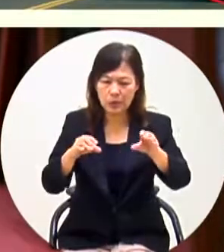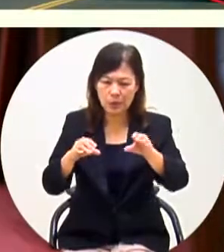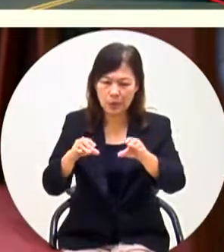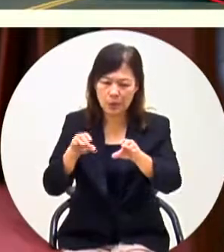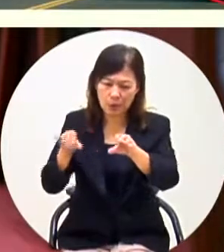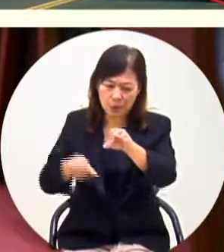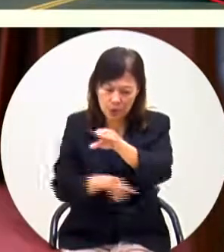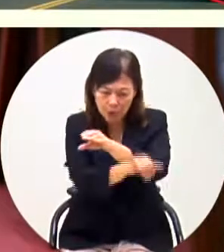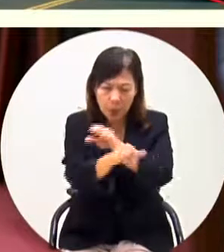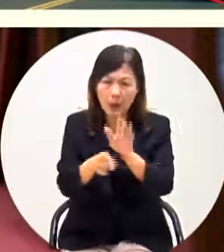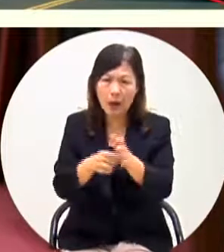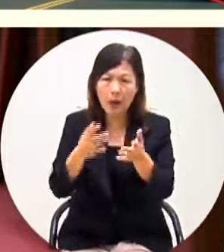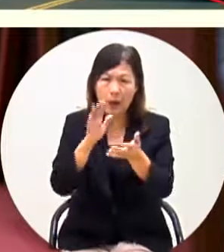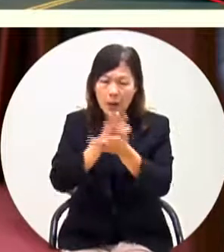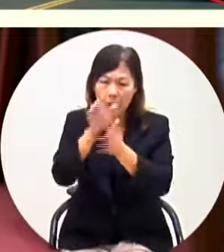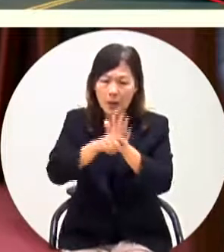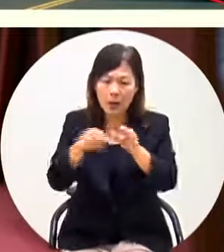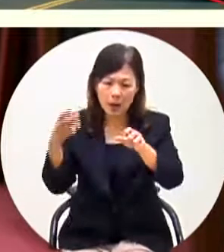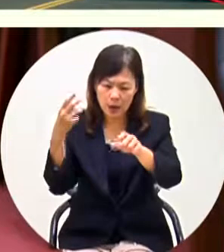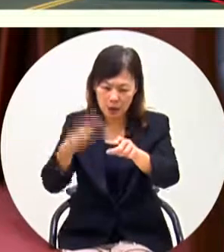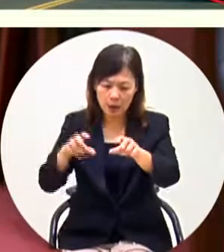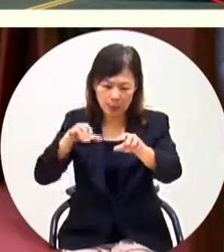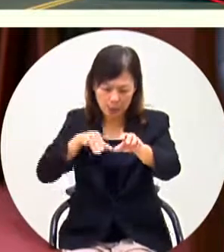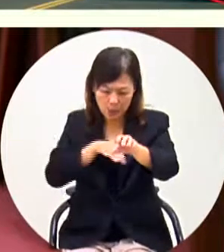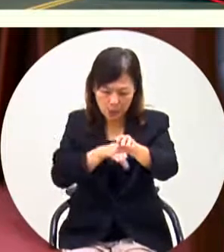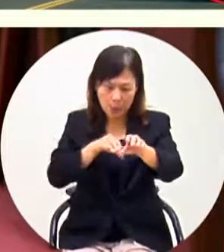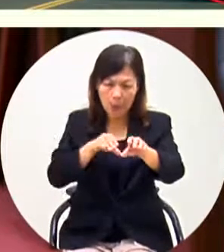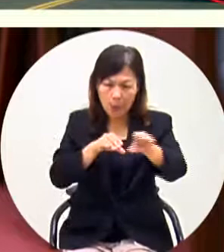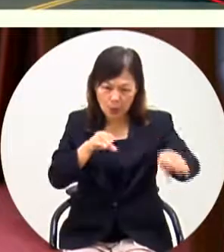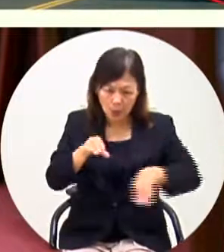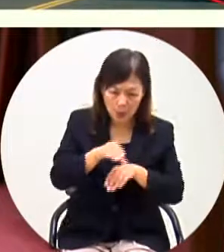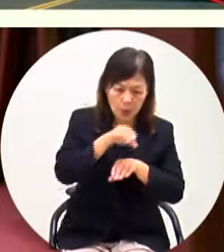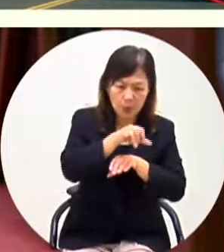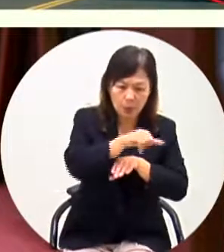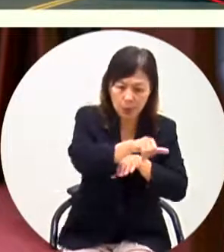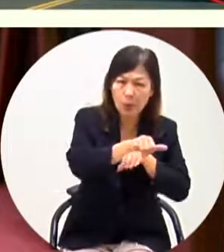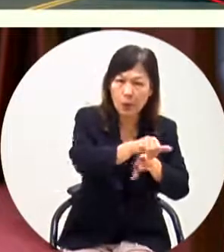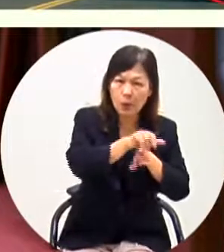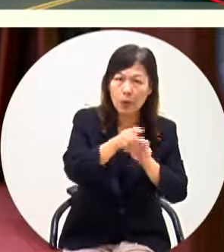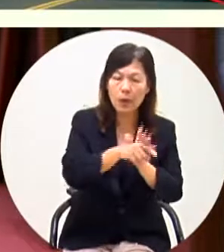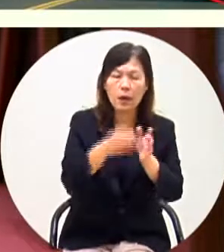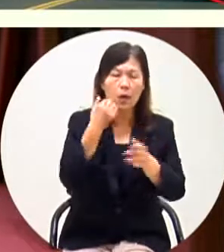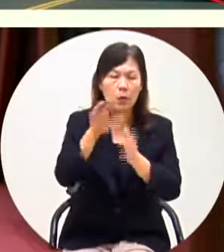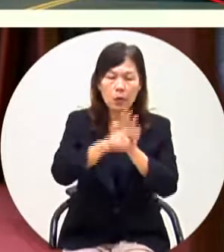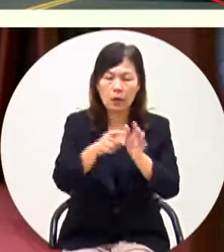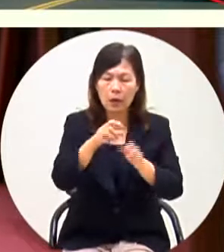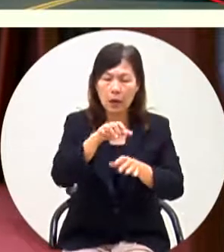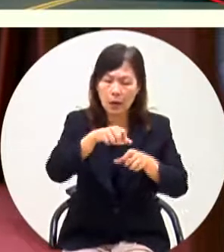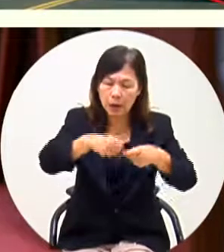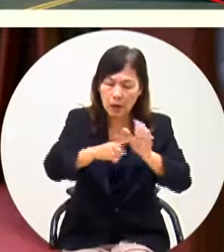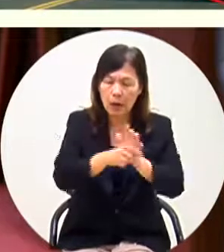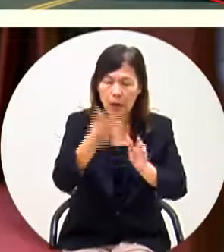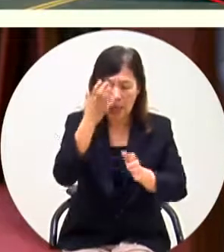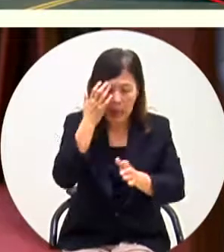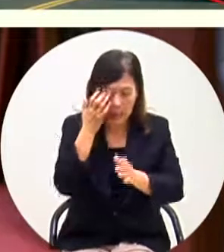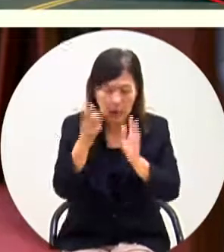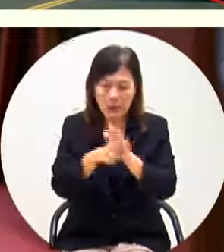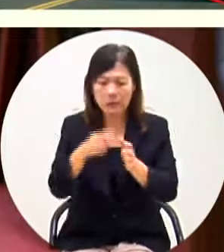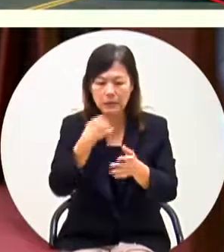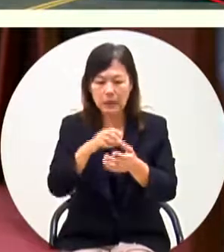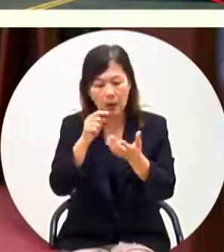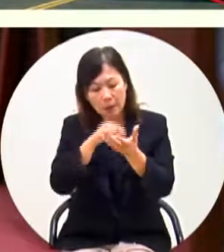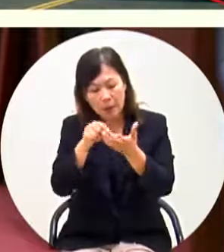啊。所以啊，今天机车骑士如果不小心的打盹啊，或者是低头看手机啊，接个电话啊，紧急刹车